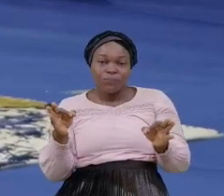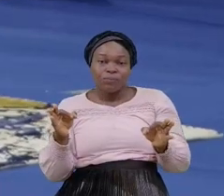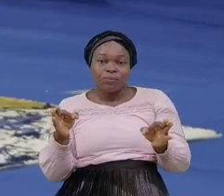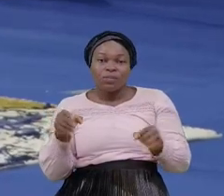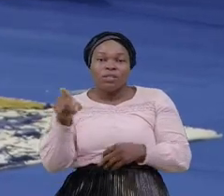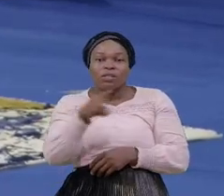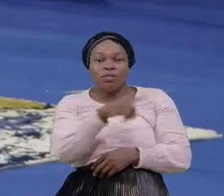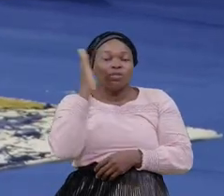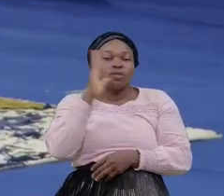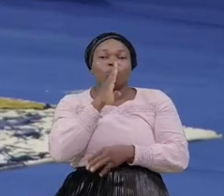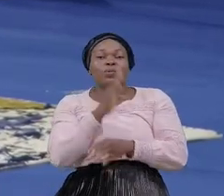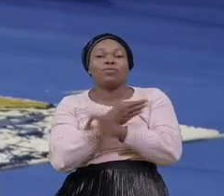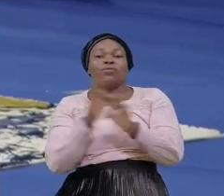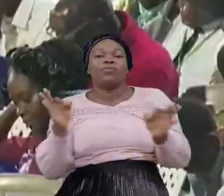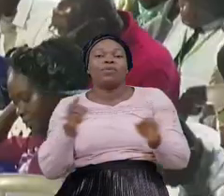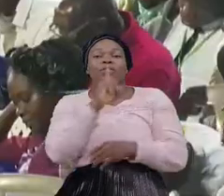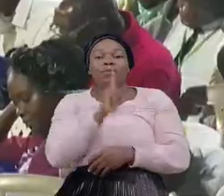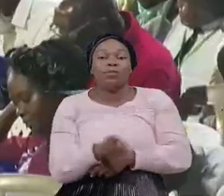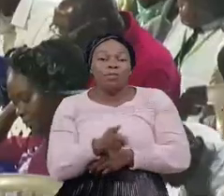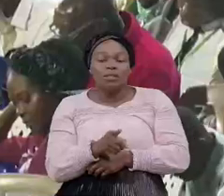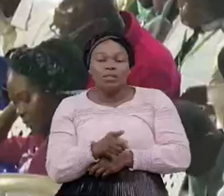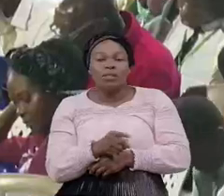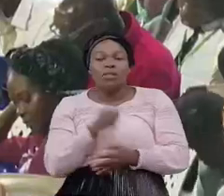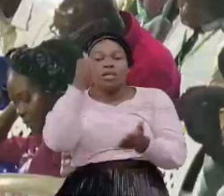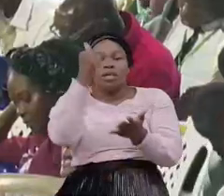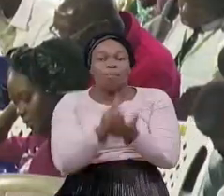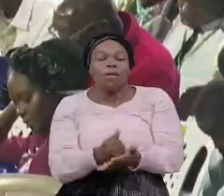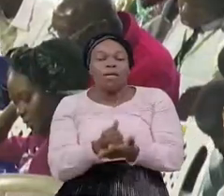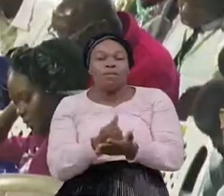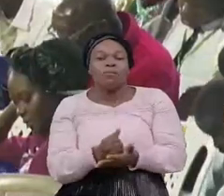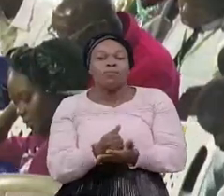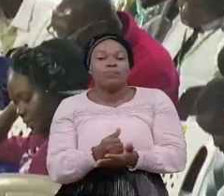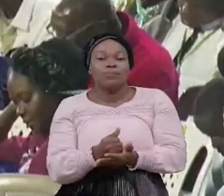vous serez réellement libre. Il faut dire un bon amen.